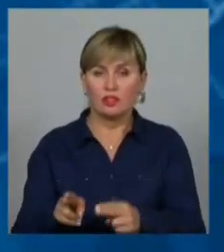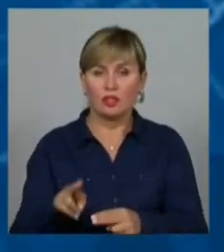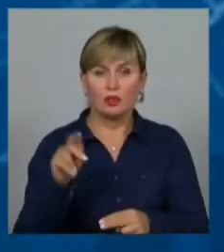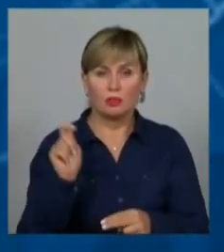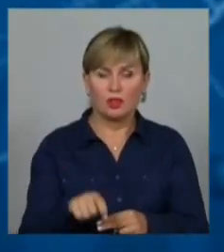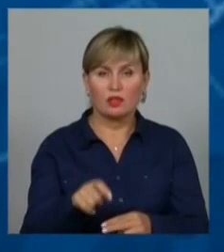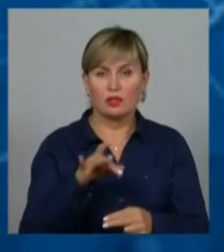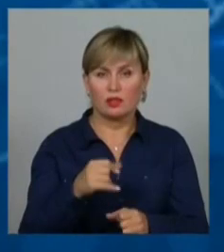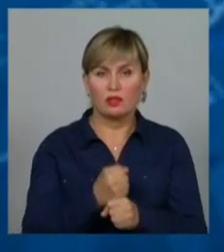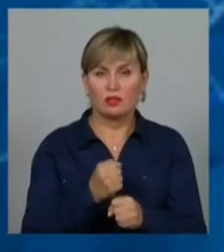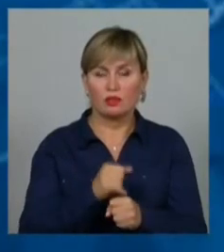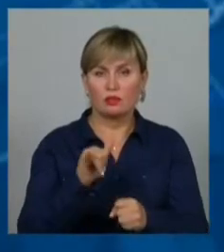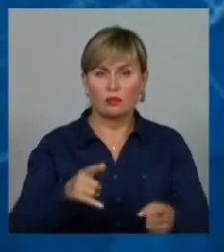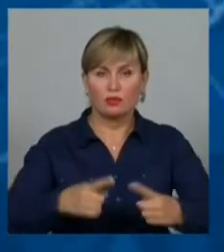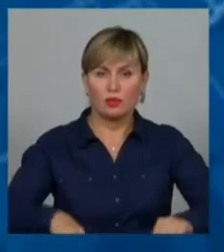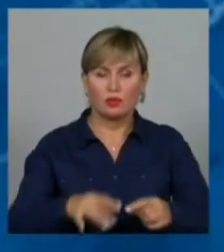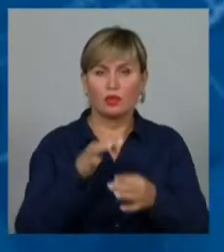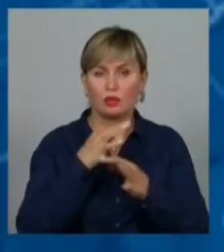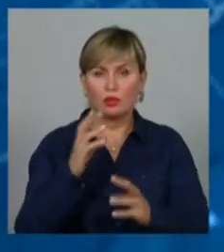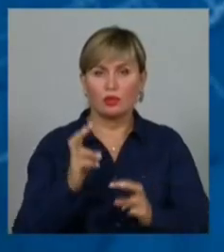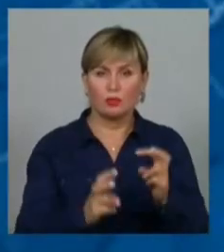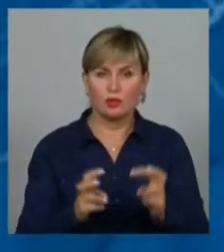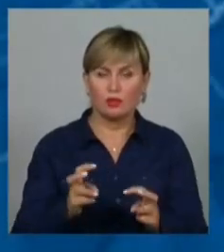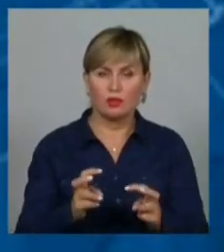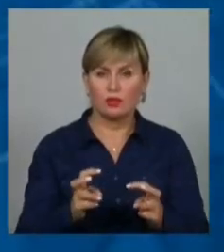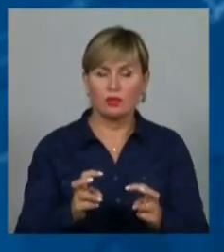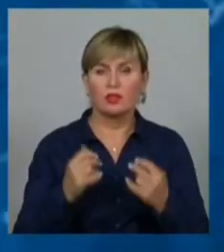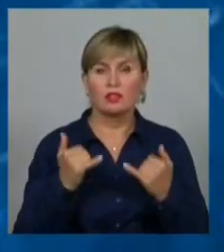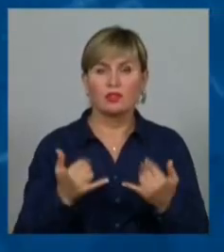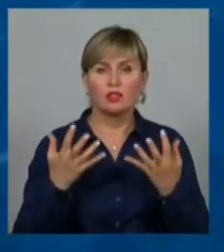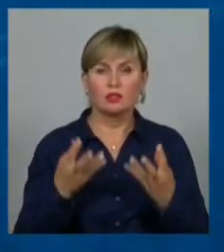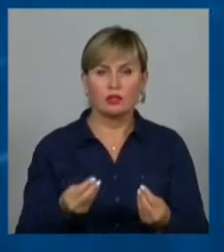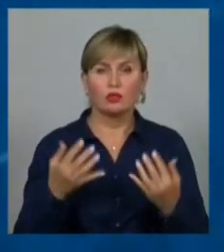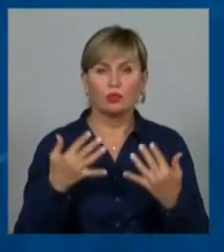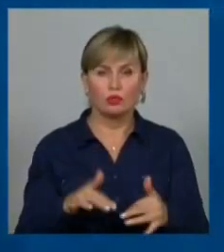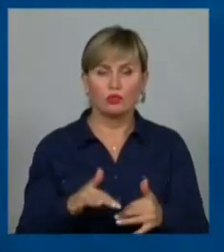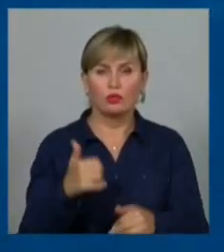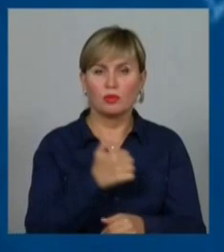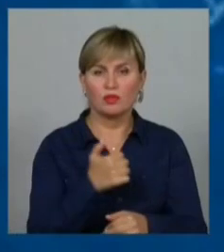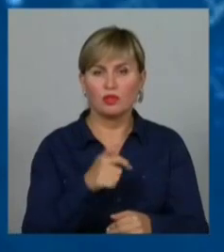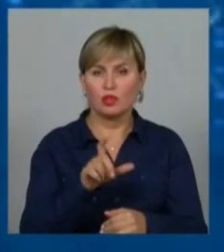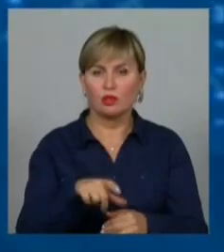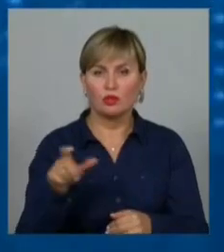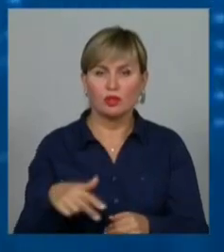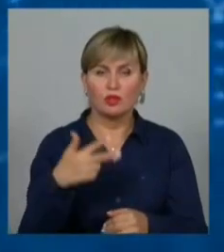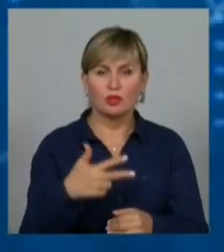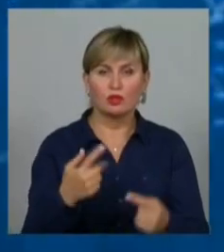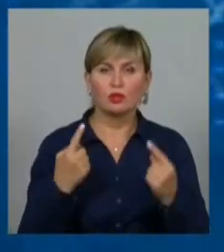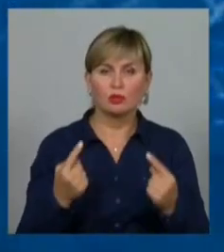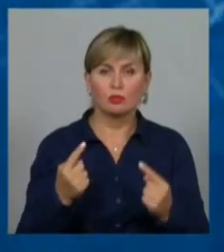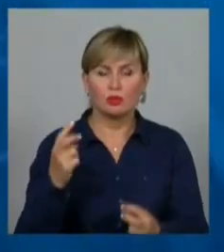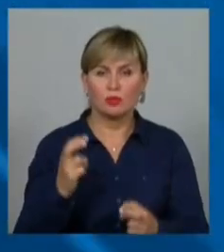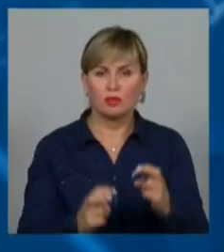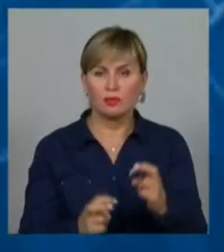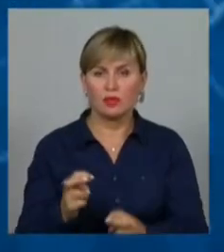и развернет прививочный пункт на любой производственной площадке. На сегодняшний день уже провакцинированы сотрудники 30 крупных